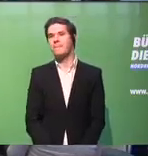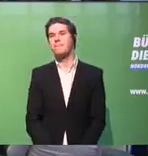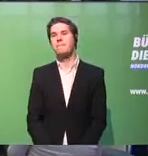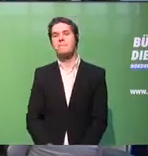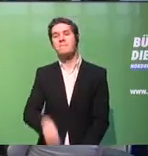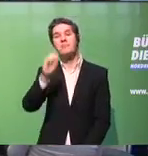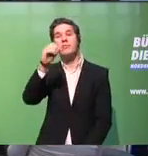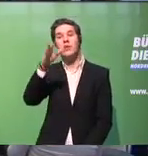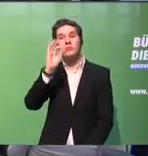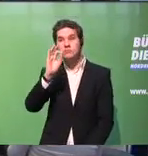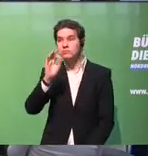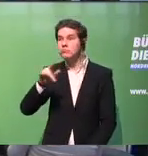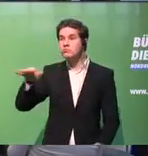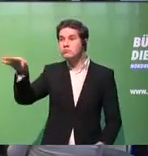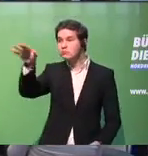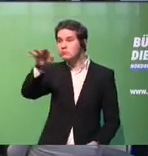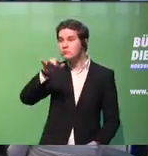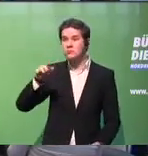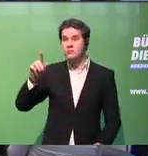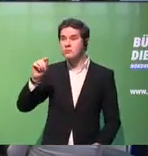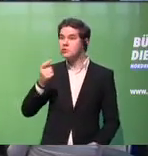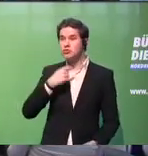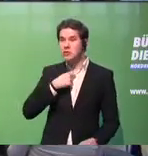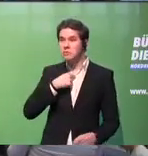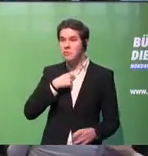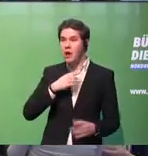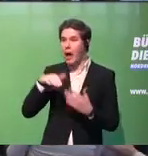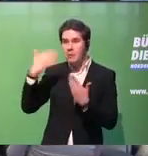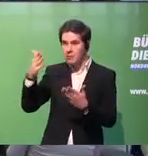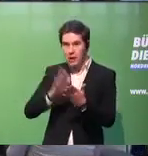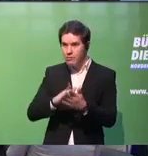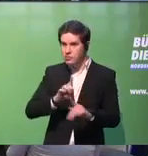Gibt es noch jemanden, der seine Stimme nicht abgeben konnte?